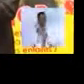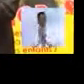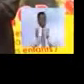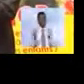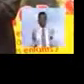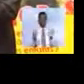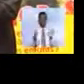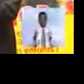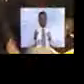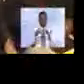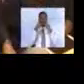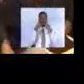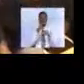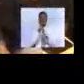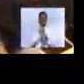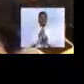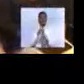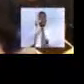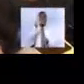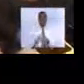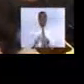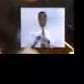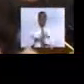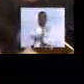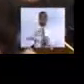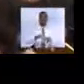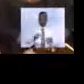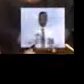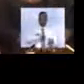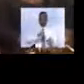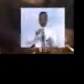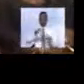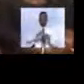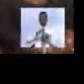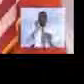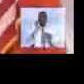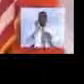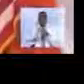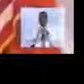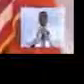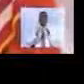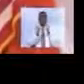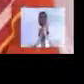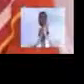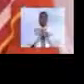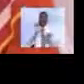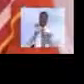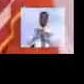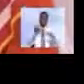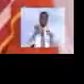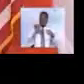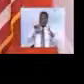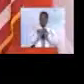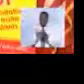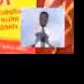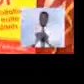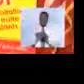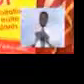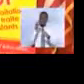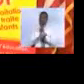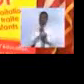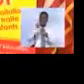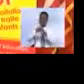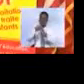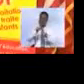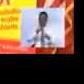au département du travail a salué l'engagement personnel de la première dame Dominique Ouattara dans la lutte contre la traite des